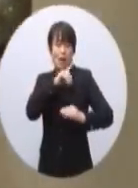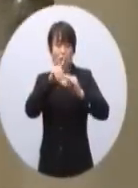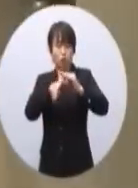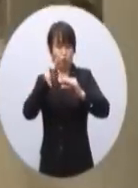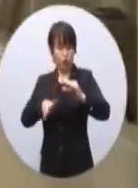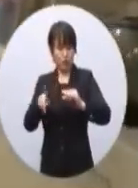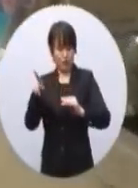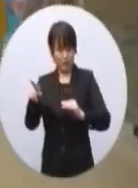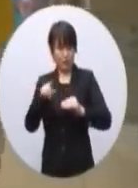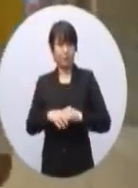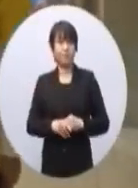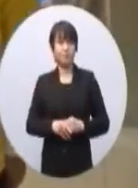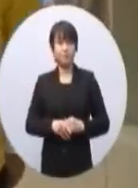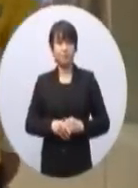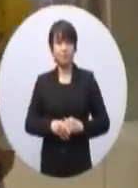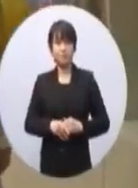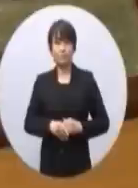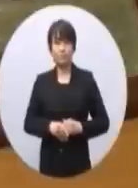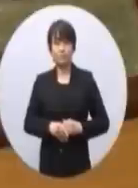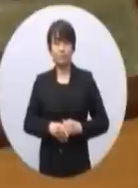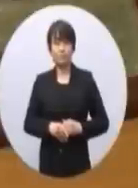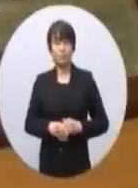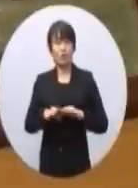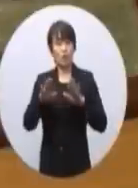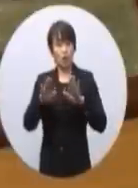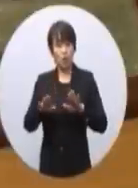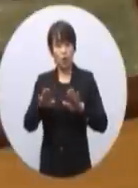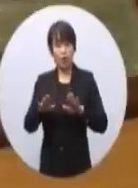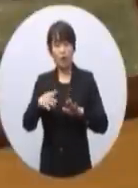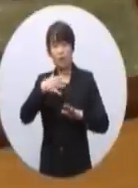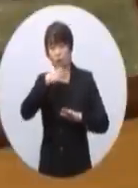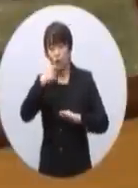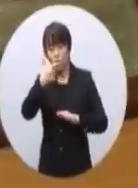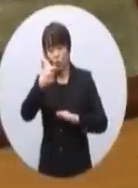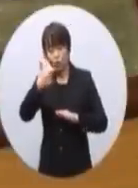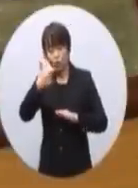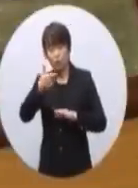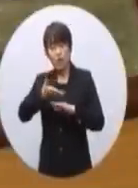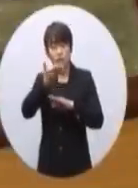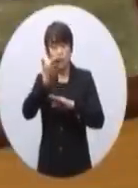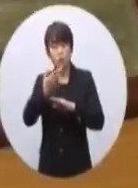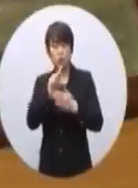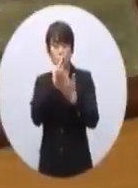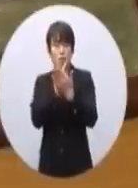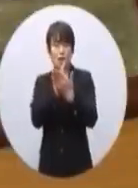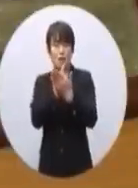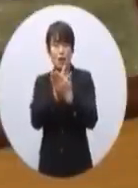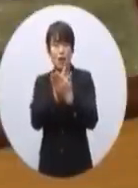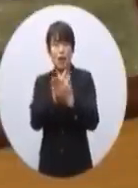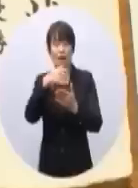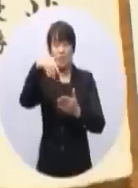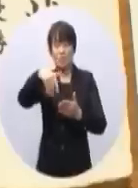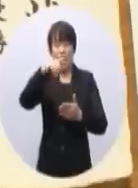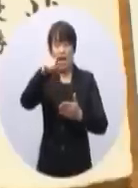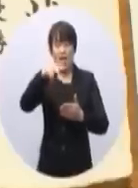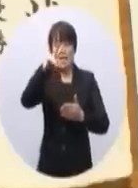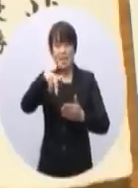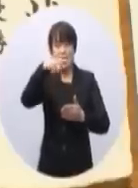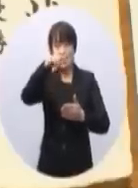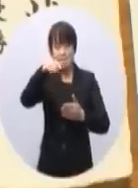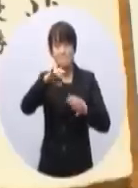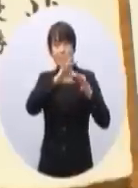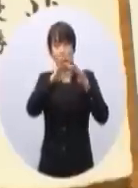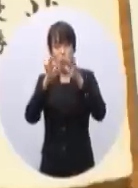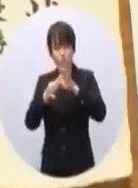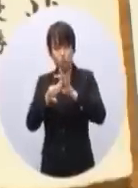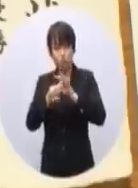たチームぞよ。 この度60歳以上の選手が参加する年輪ピックに神奈川県代